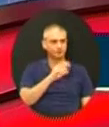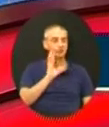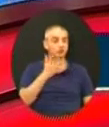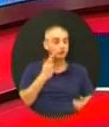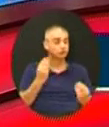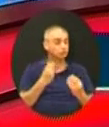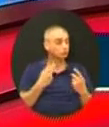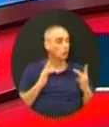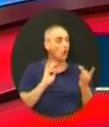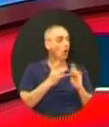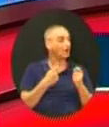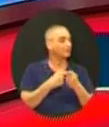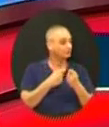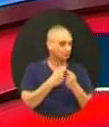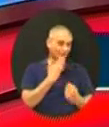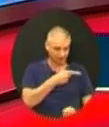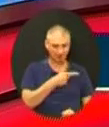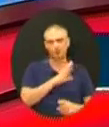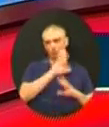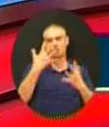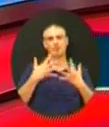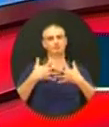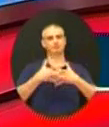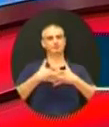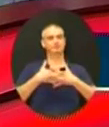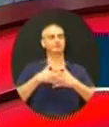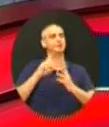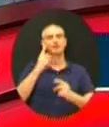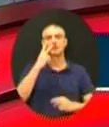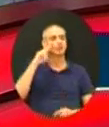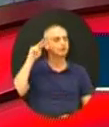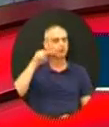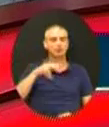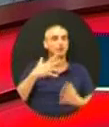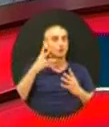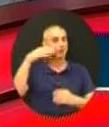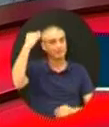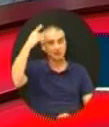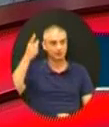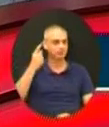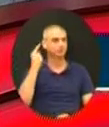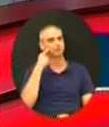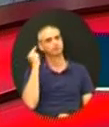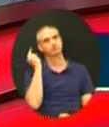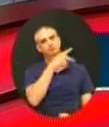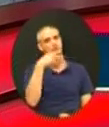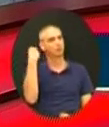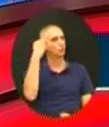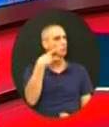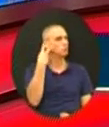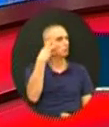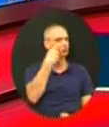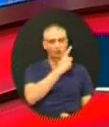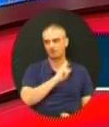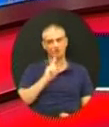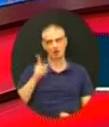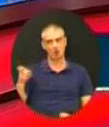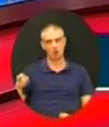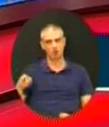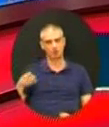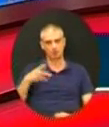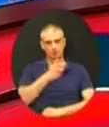כן, בעיה להתאחד סביב העניין, אבל הסיפור הגדול או הזרקור הגדול שהפלסטינים מכוונים אותו הוא לוושינגטון ולא לאונסקו. כן, אז בואו נדבר רגע על